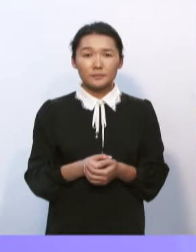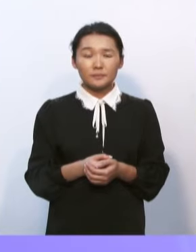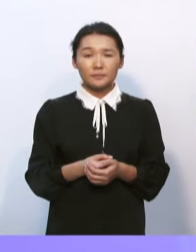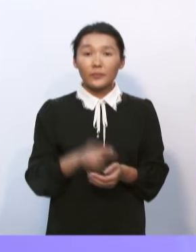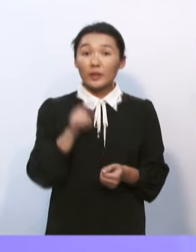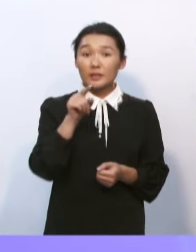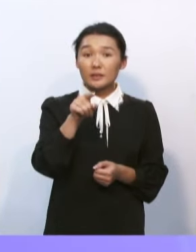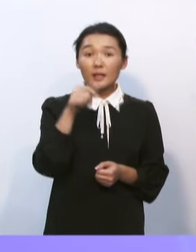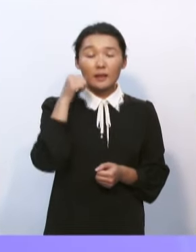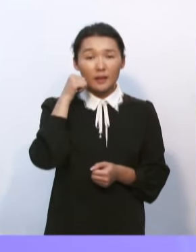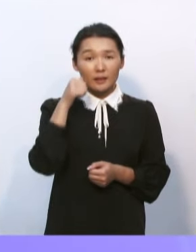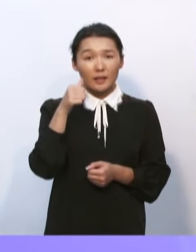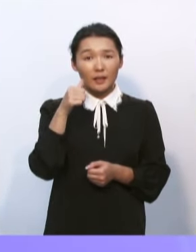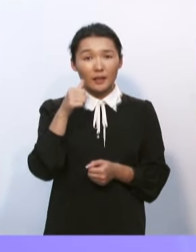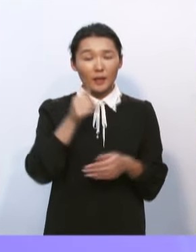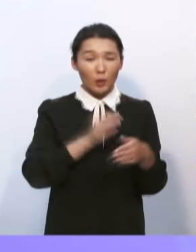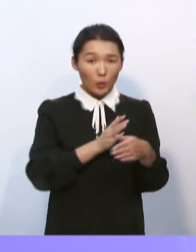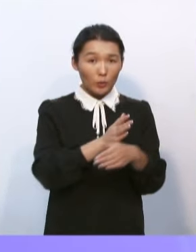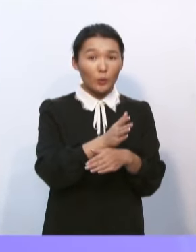Сен эртең конокко